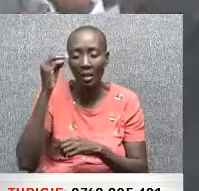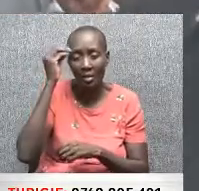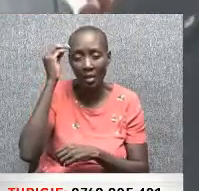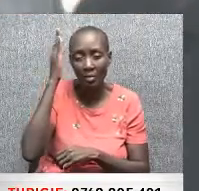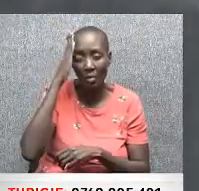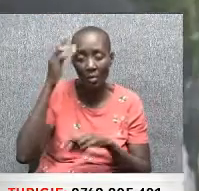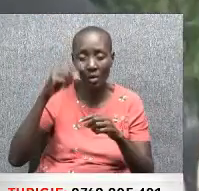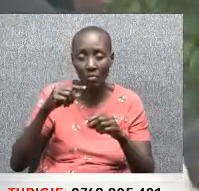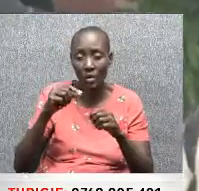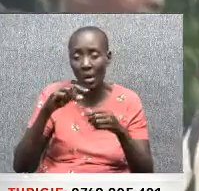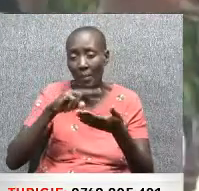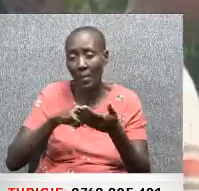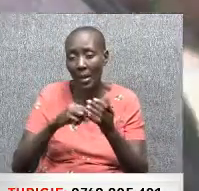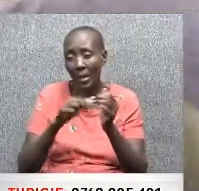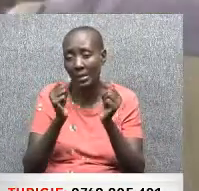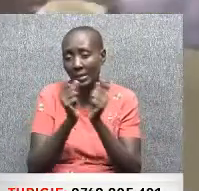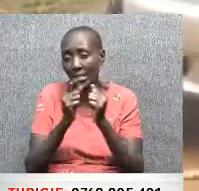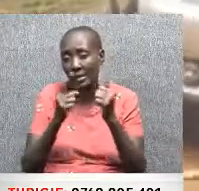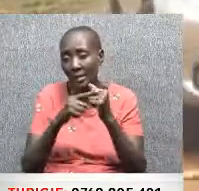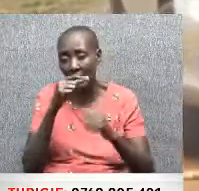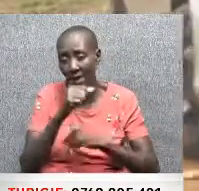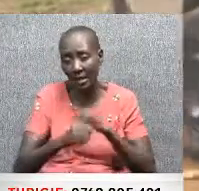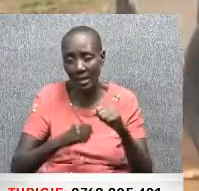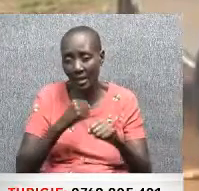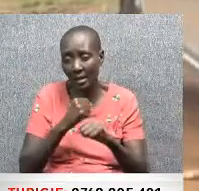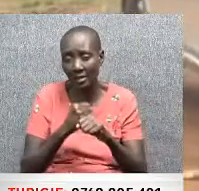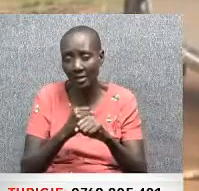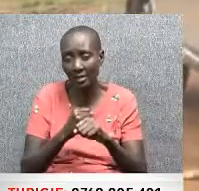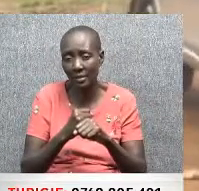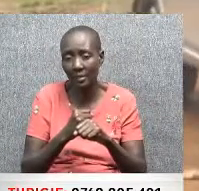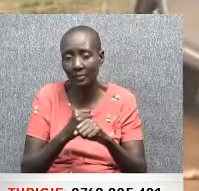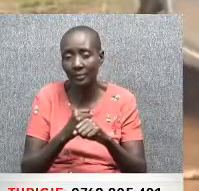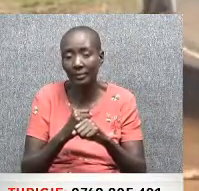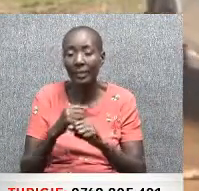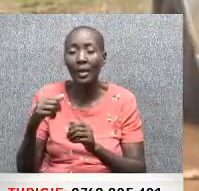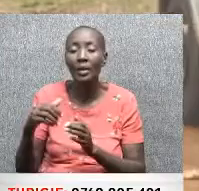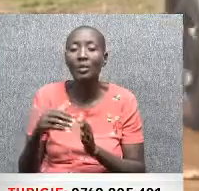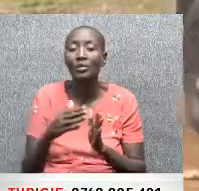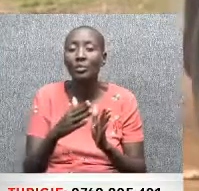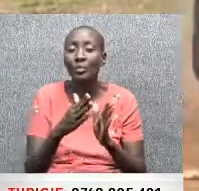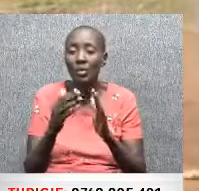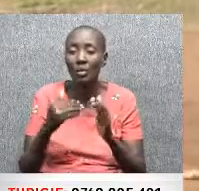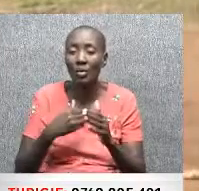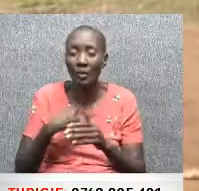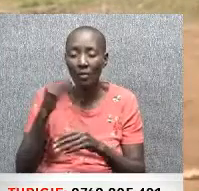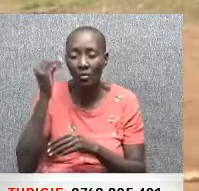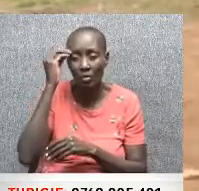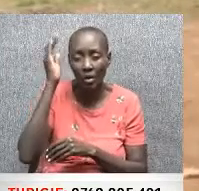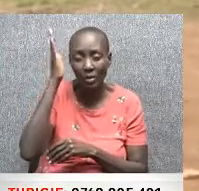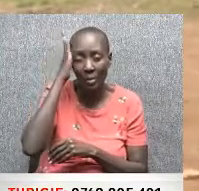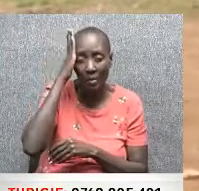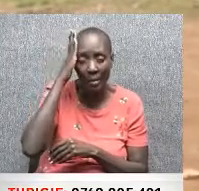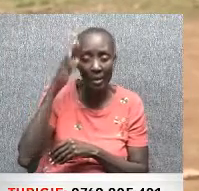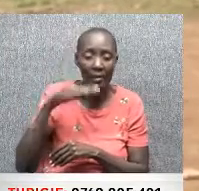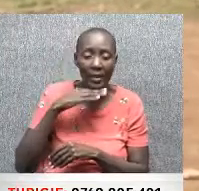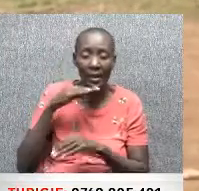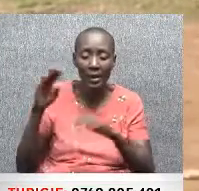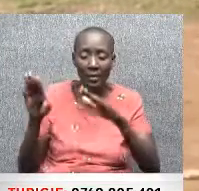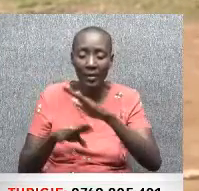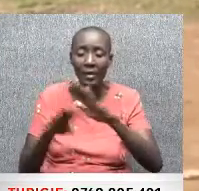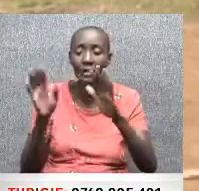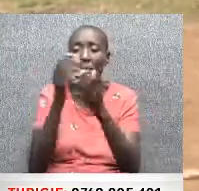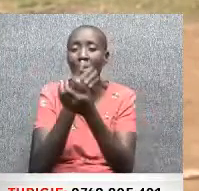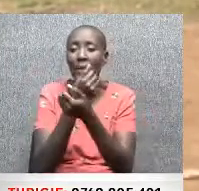ukiadhimisha miaka 16 tangia kifo chake. Ni hafla ambayo inatoa nafasi ya kuibua kumbukizi ya mwenda zake hayati wa Malwa Kijana, viongozi